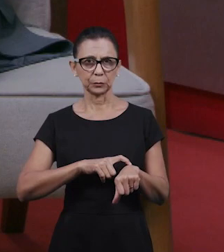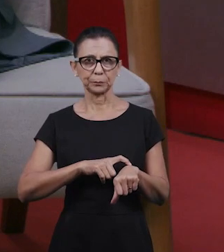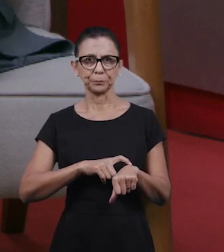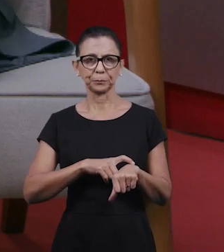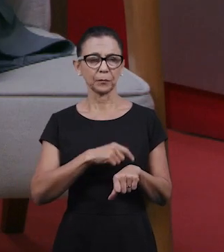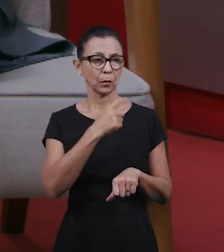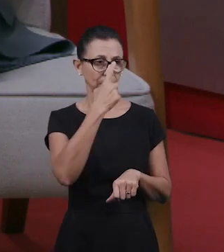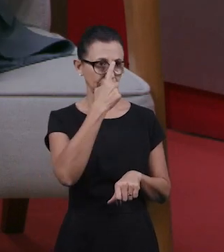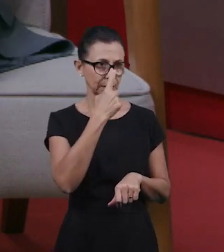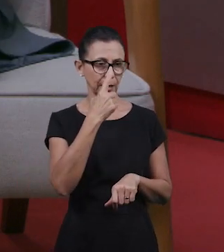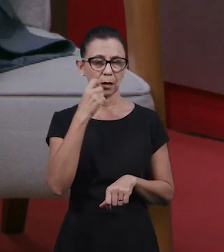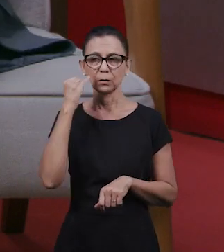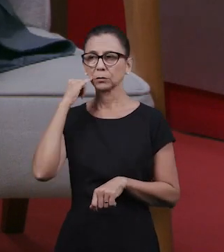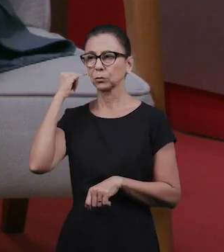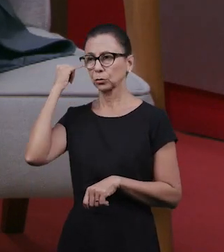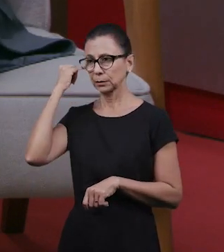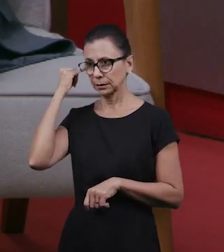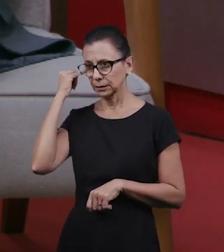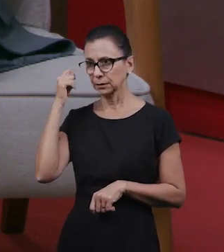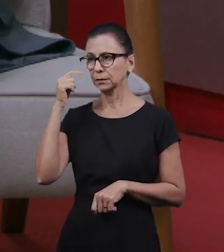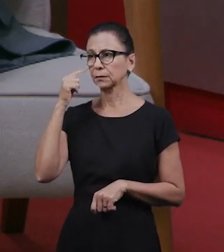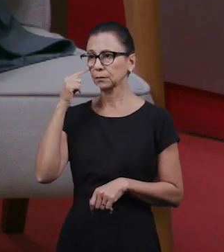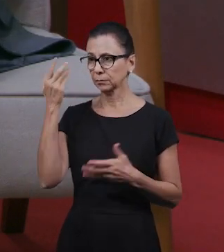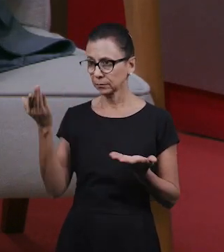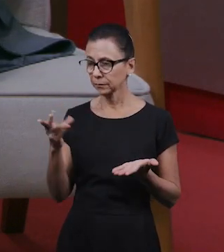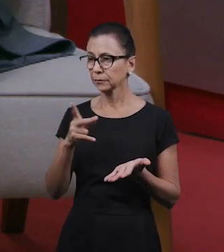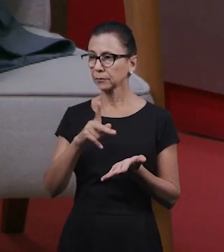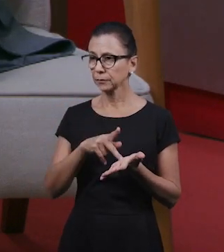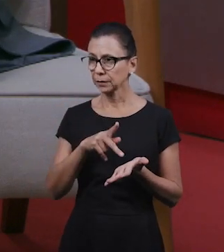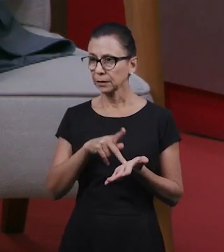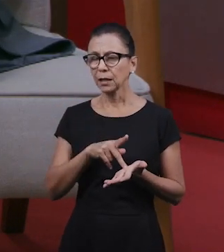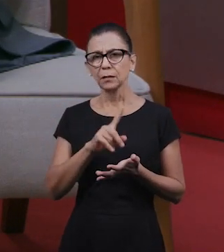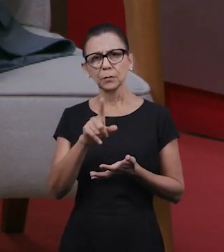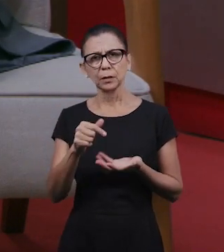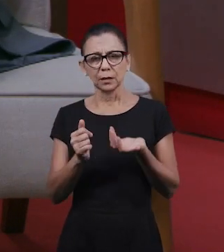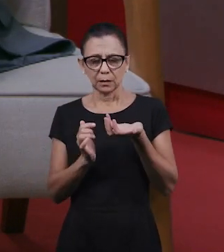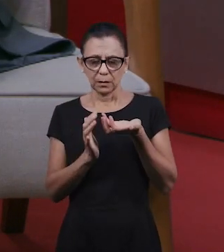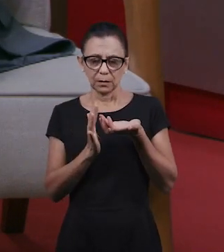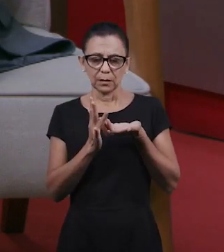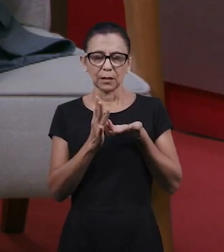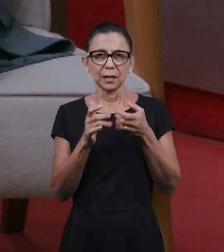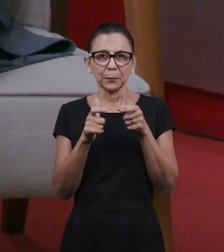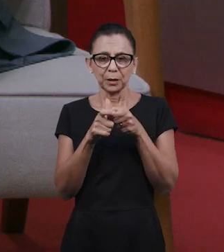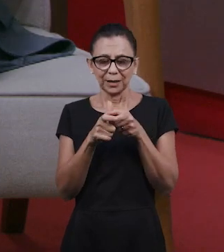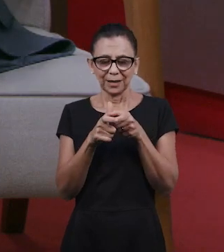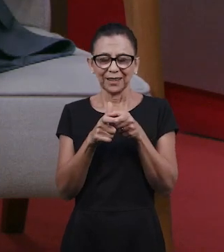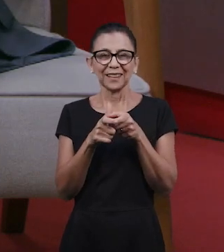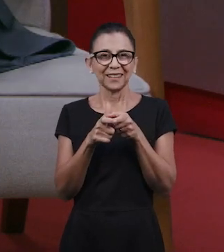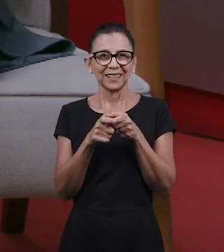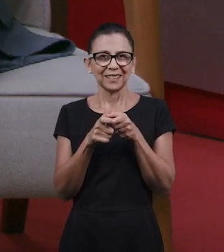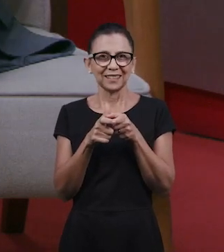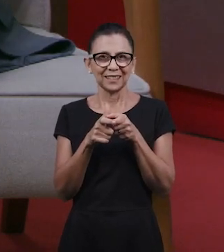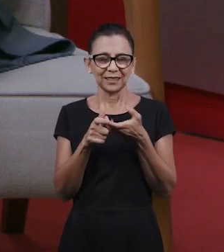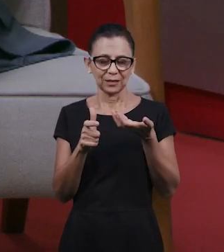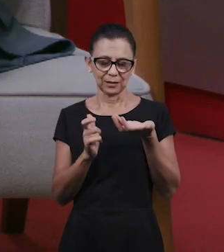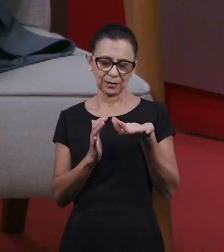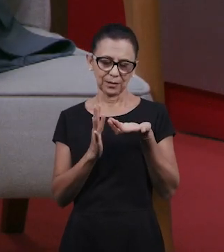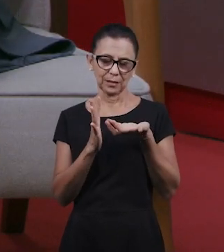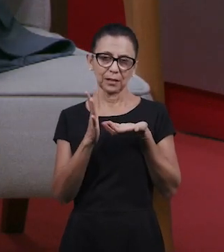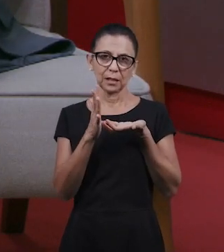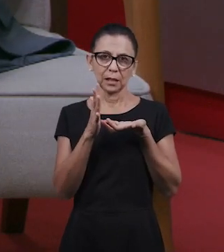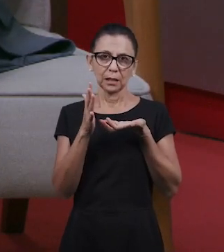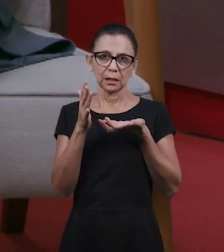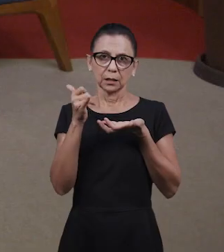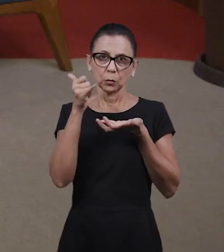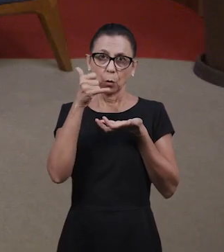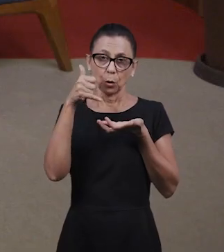la lampe, elle est petite. Donc, sa réalimentation doit être constante. Donc, ce